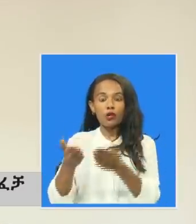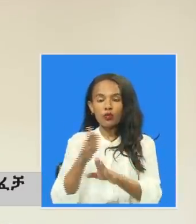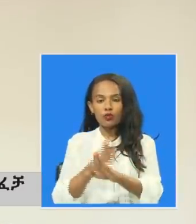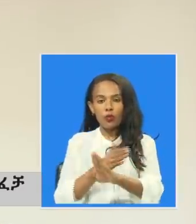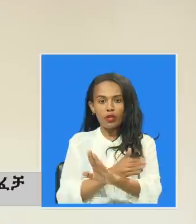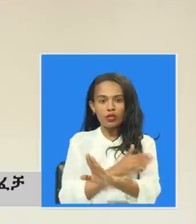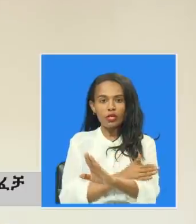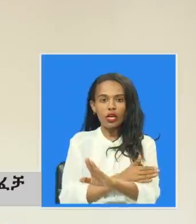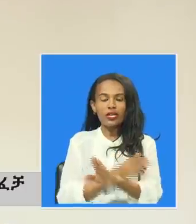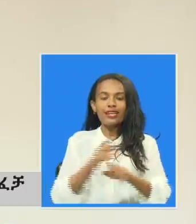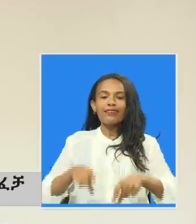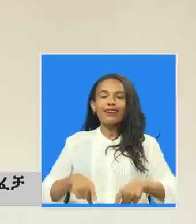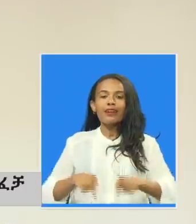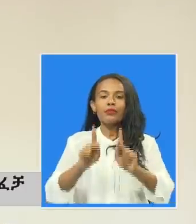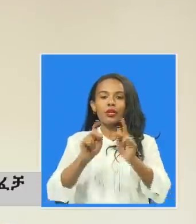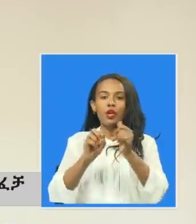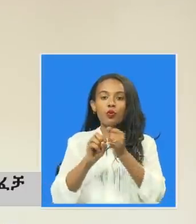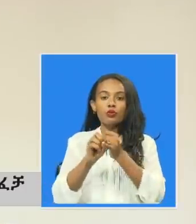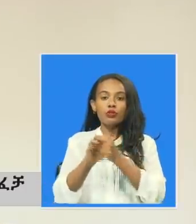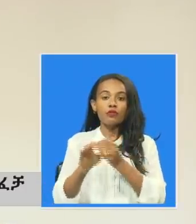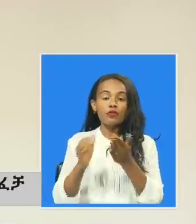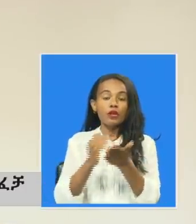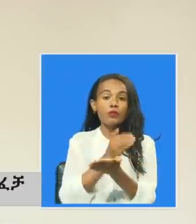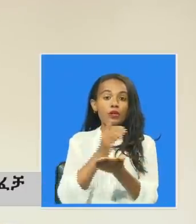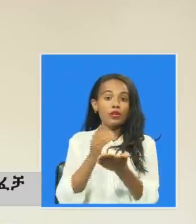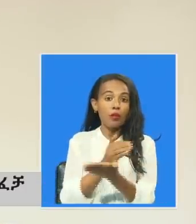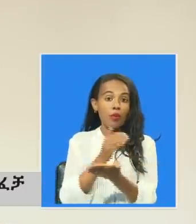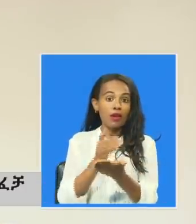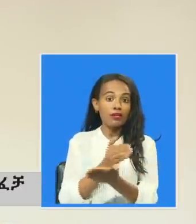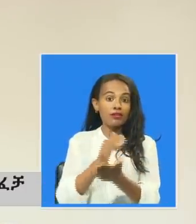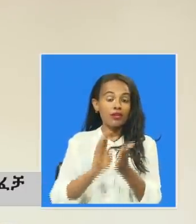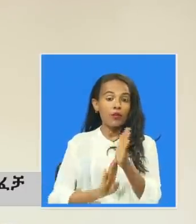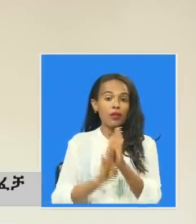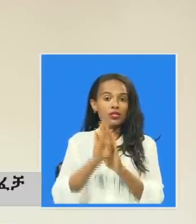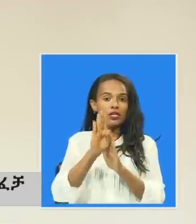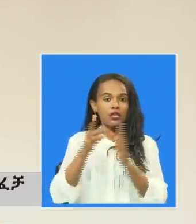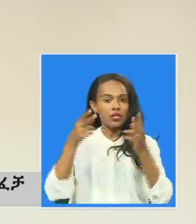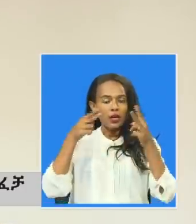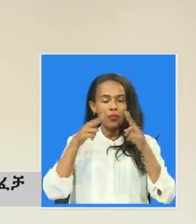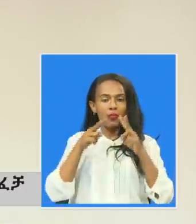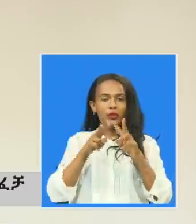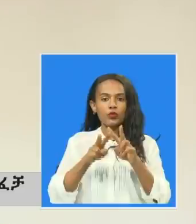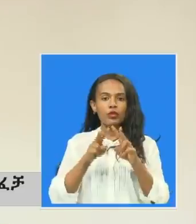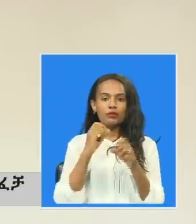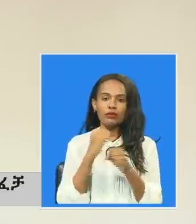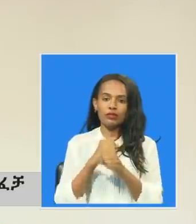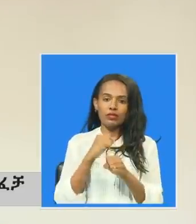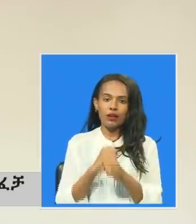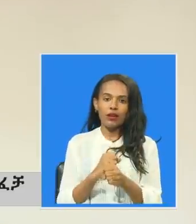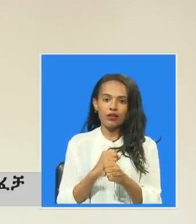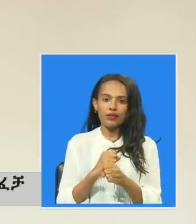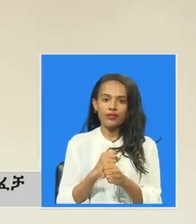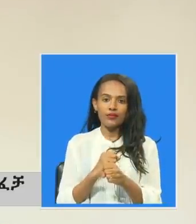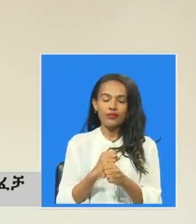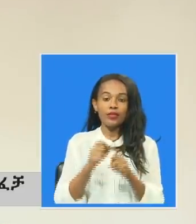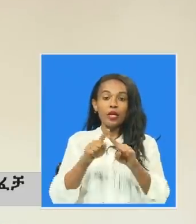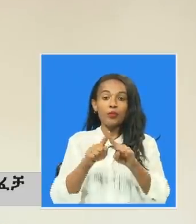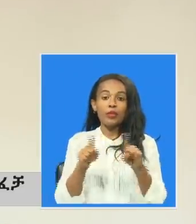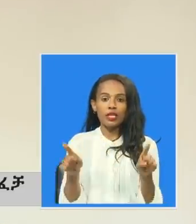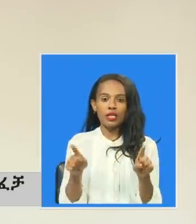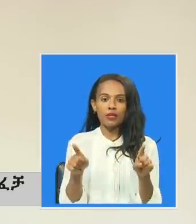በማሻሻል የግብርናውን ዘርፍ ምርታማነት ለማሳደግ በትኩረት ይሰራል።